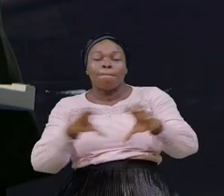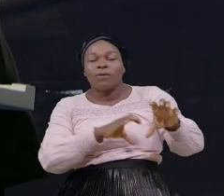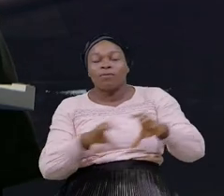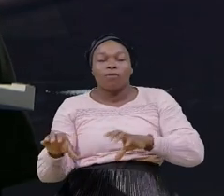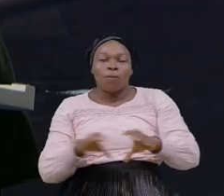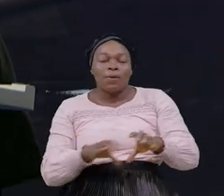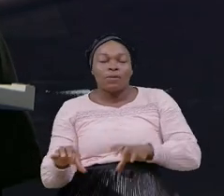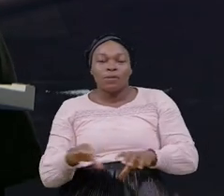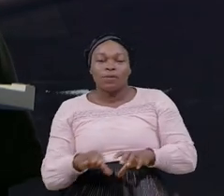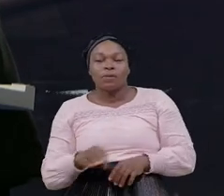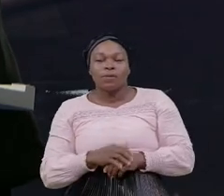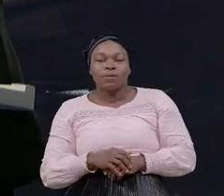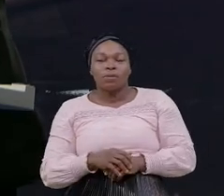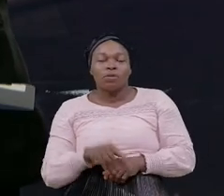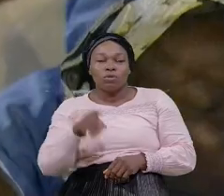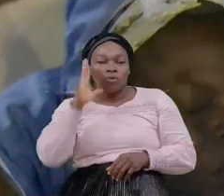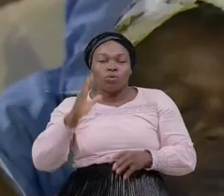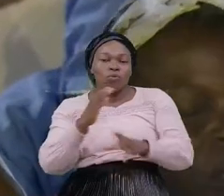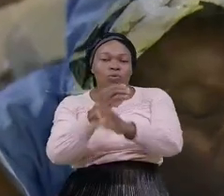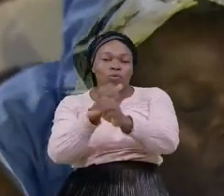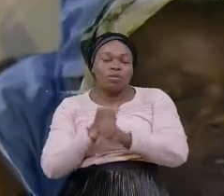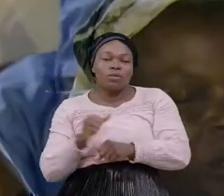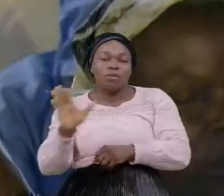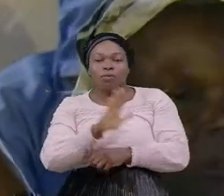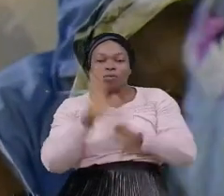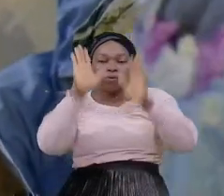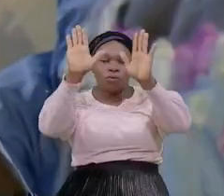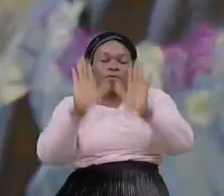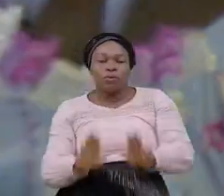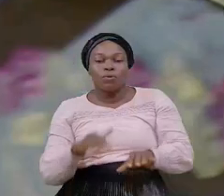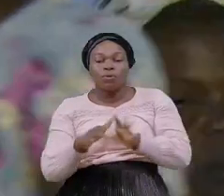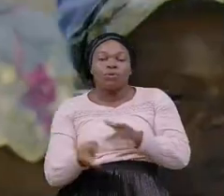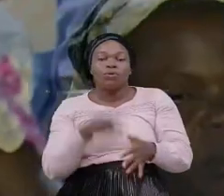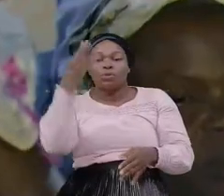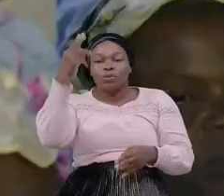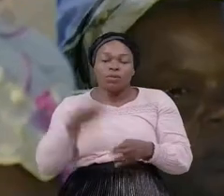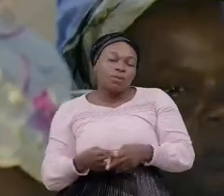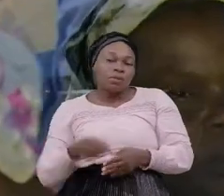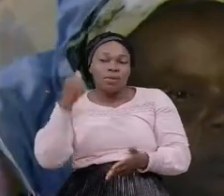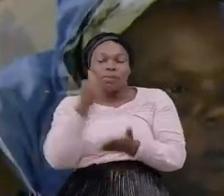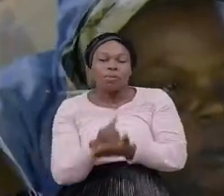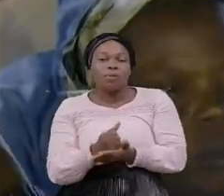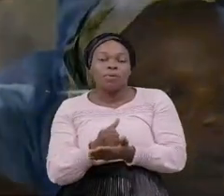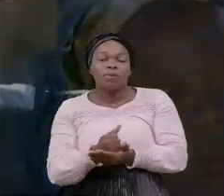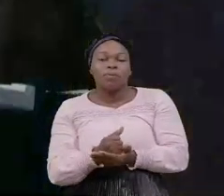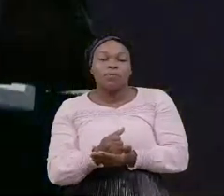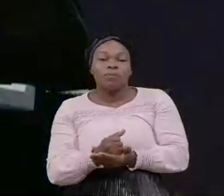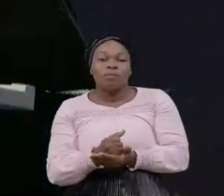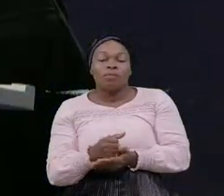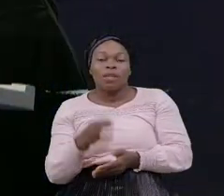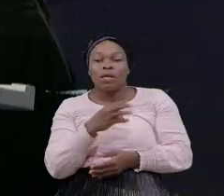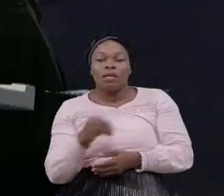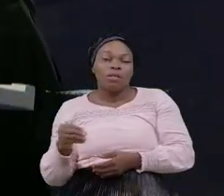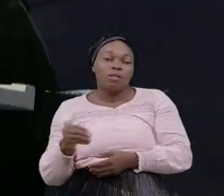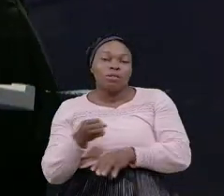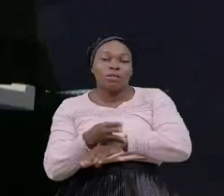Accomplissement. Vous allez recevoir votre miracle. Donc les conseillers, restez là. Vous allez